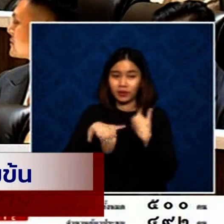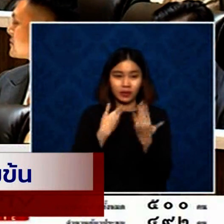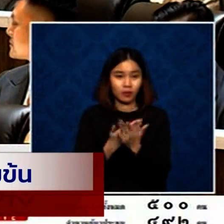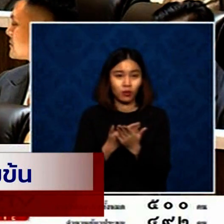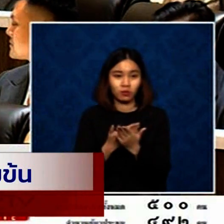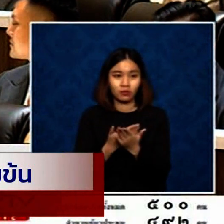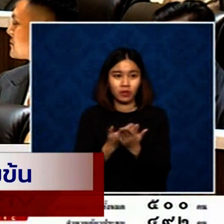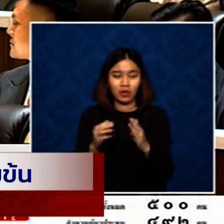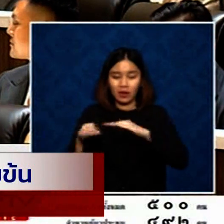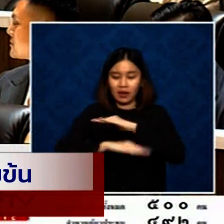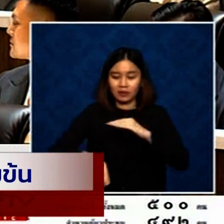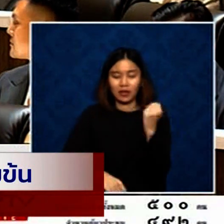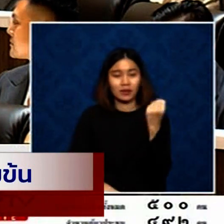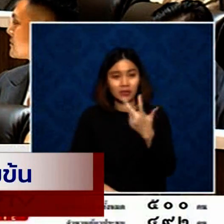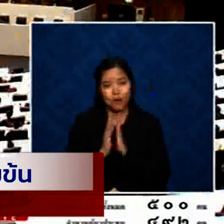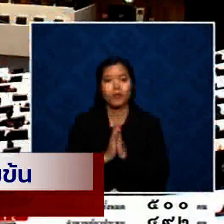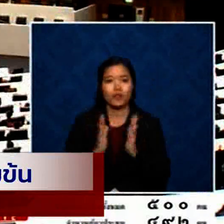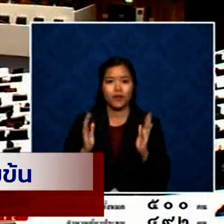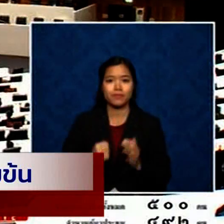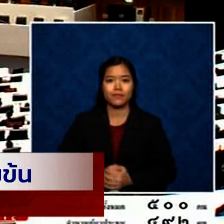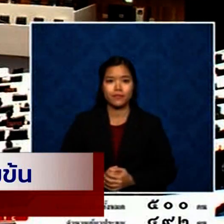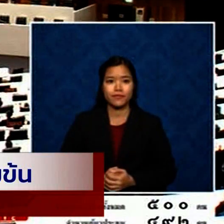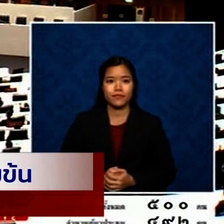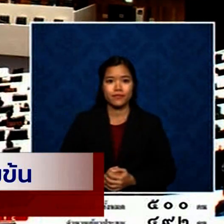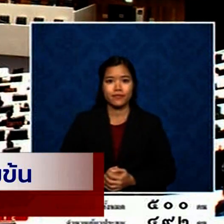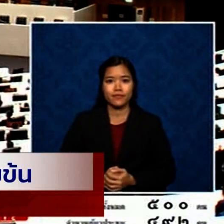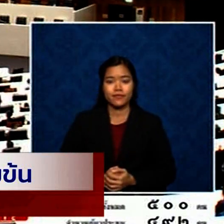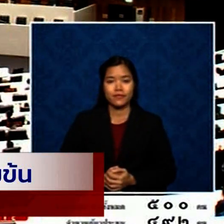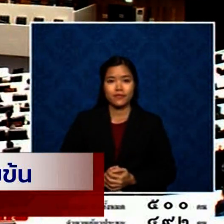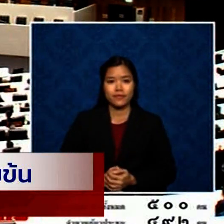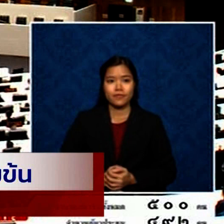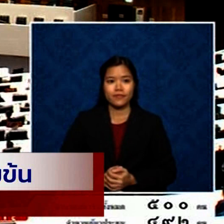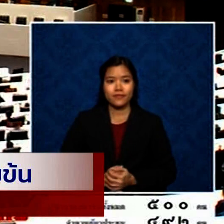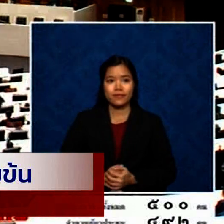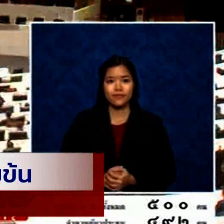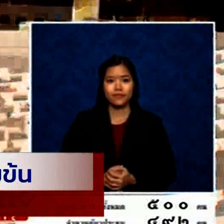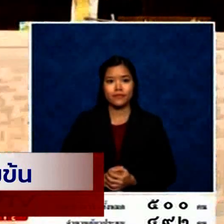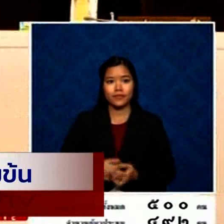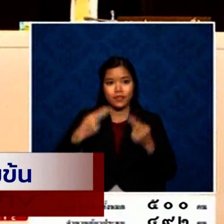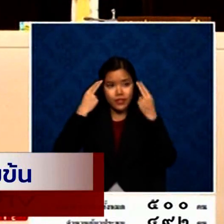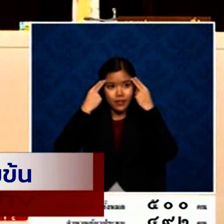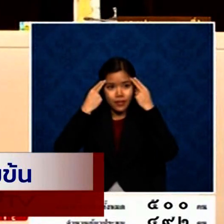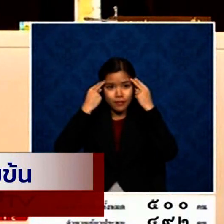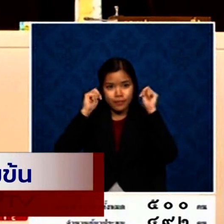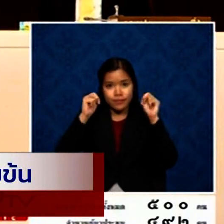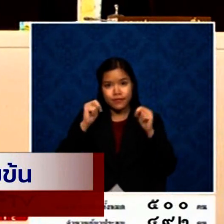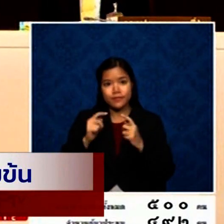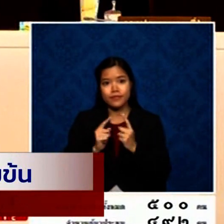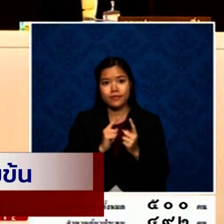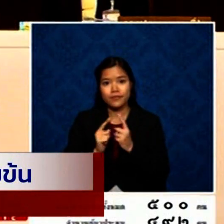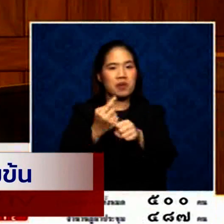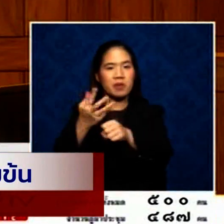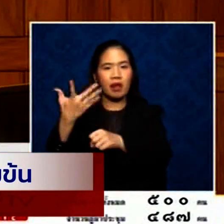ประชุมสภานายกรัฐมนตรีเศรษฐาทวีศิลป์ครับย้ำความโปร่งใสสุจริตในการทำงานโดยเฉพาะแนวทางการ